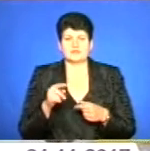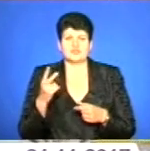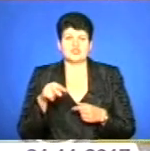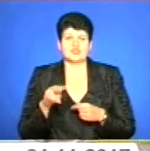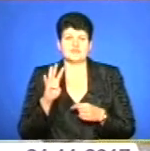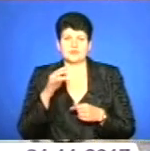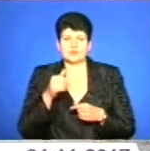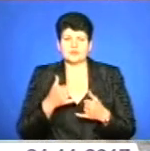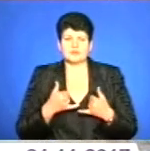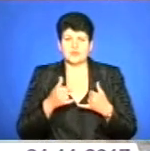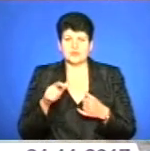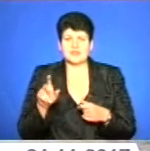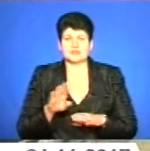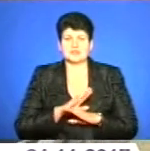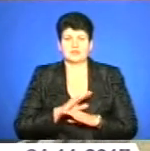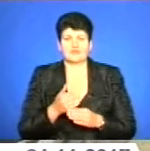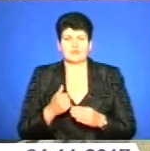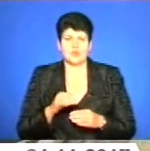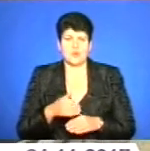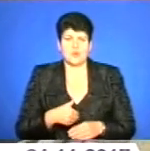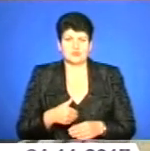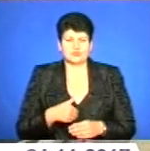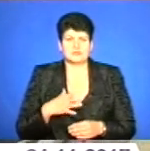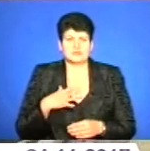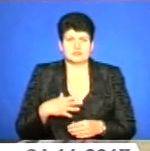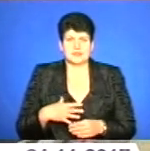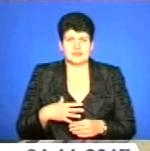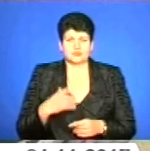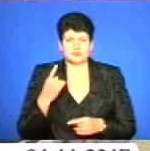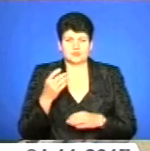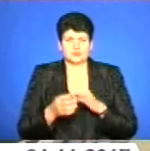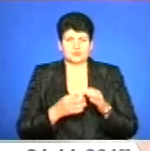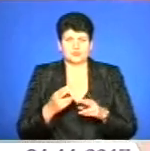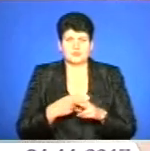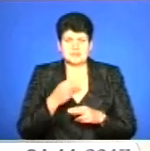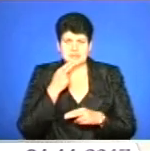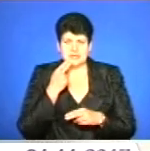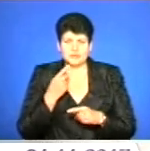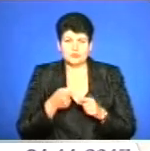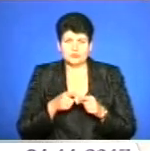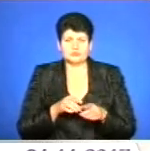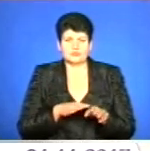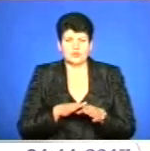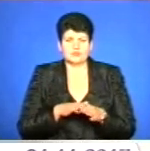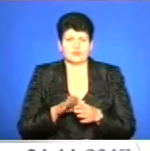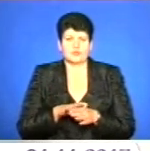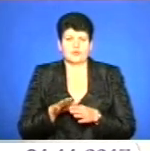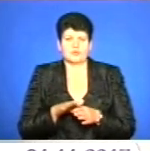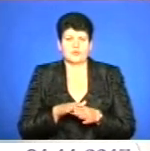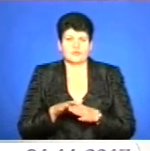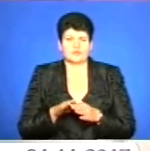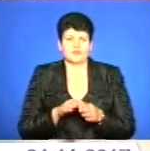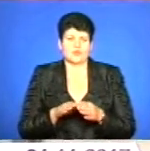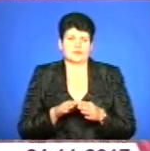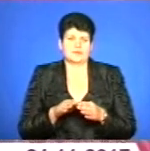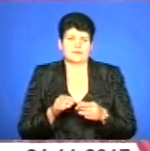аби вшанувати людей, які загинули від голоду. Каже, витримати більше доби без їжі дуже складно, тому цілковито дотримуватись умов акції дівчині вдається